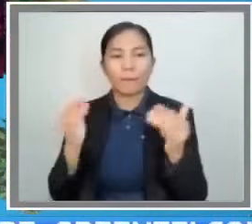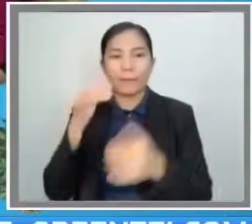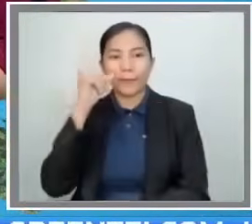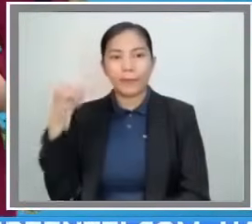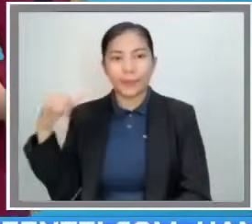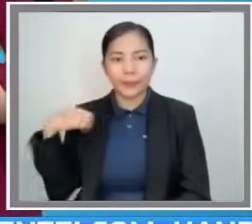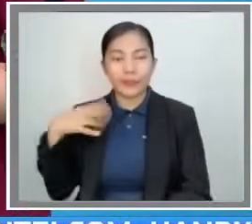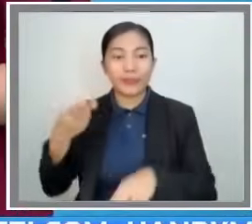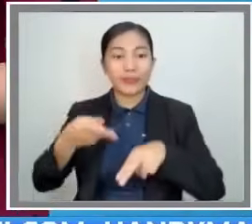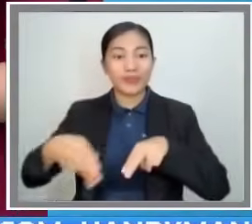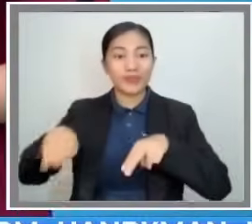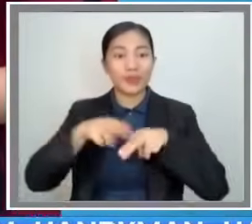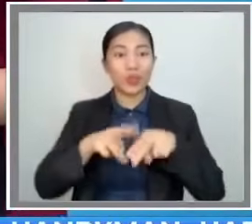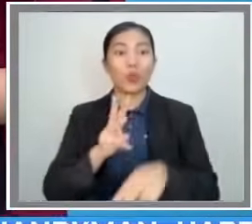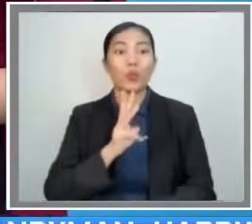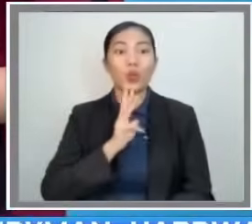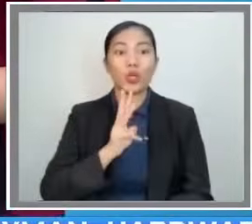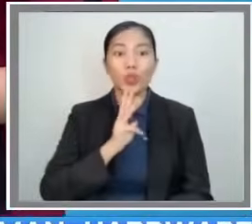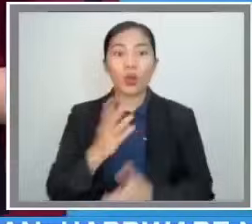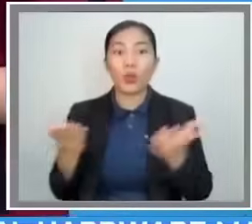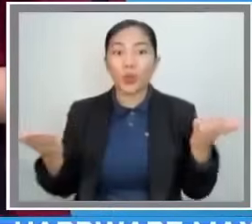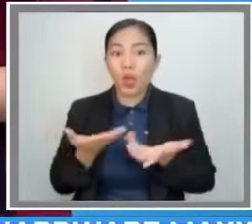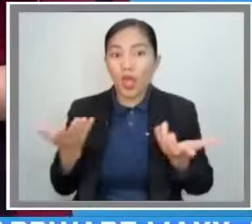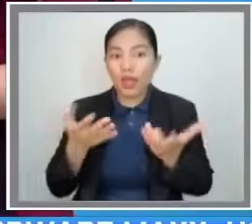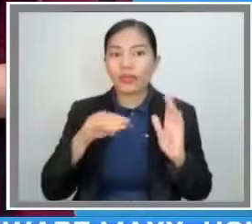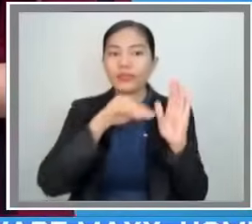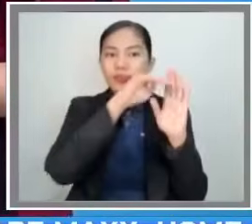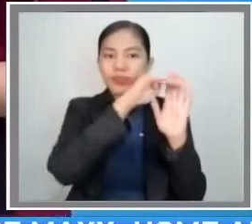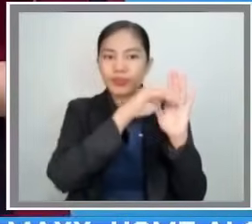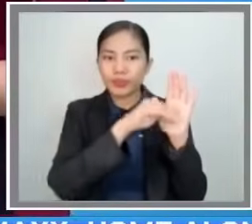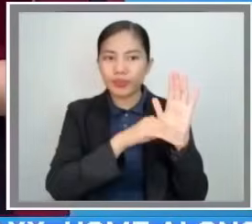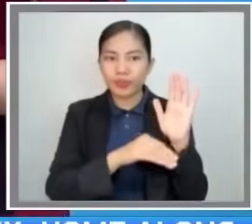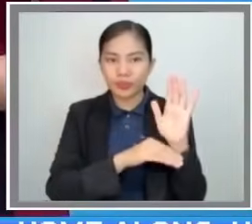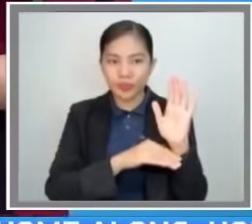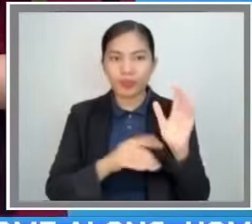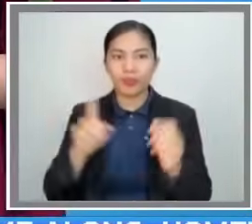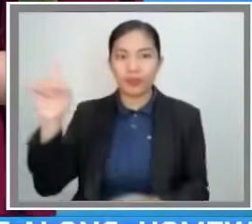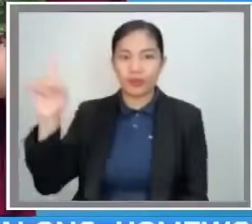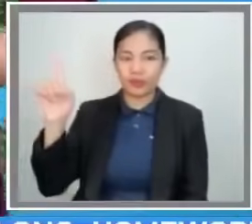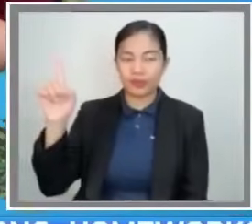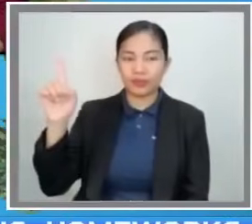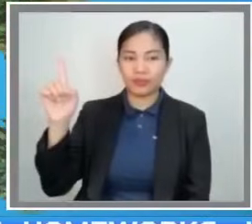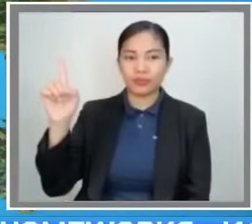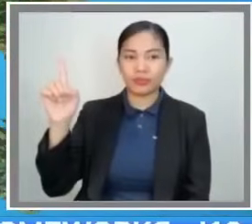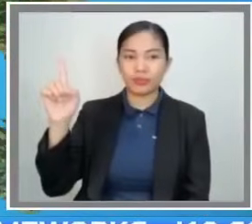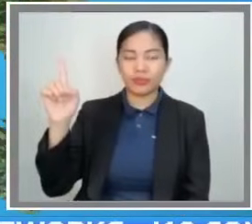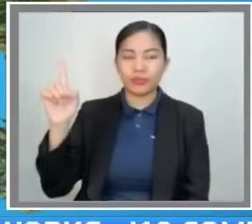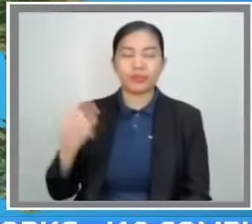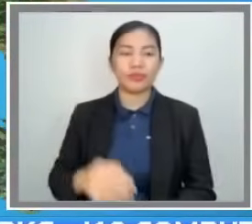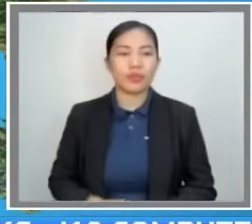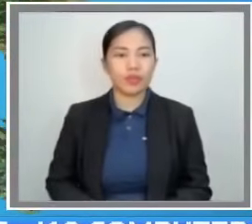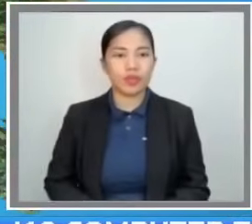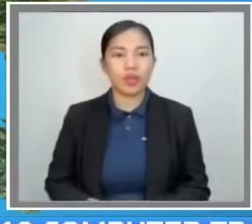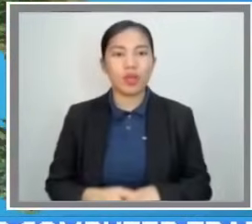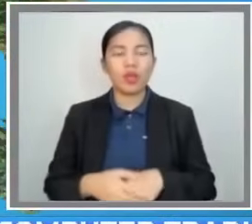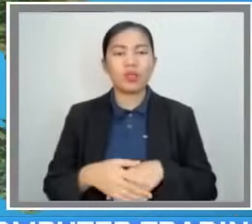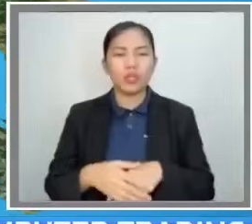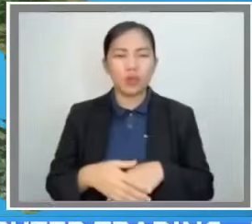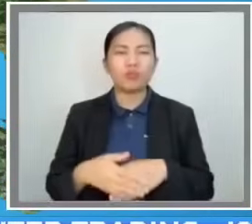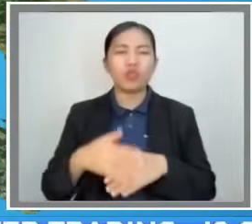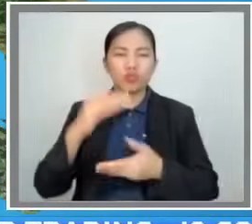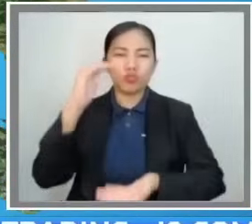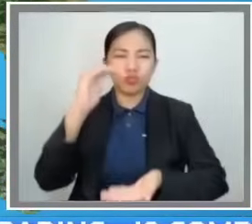Lamesa, ang Buklaw, Binga, Pantabangan at Magat Reservoir. Bumaba naman ang water level sa San Roque